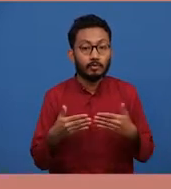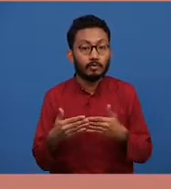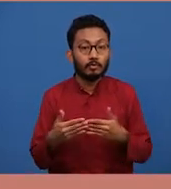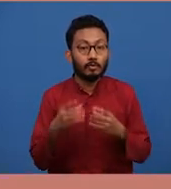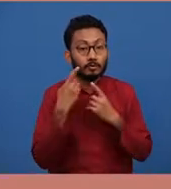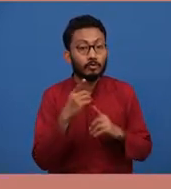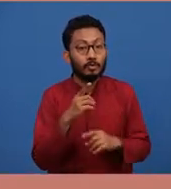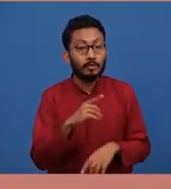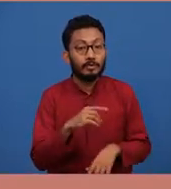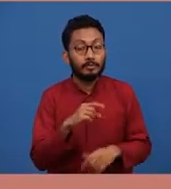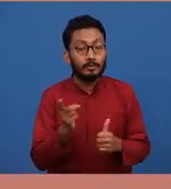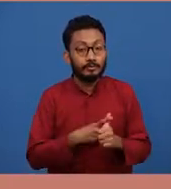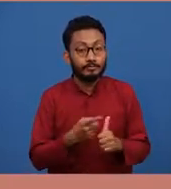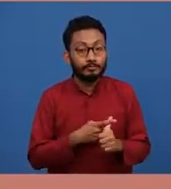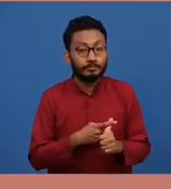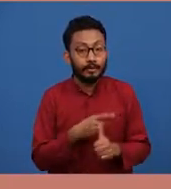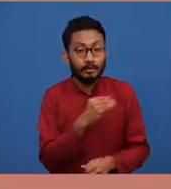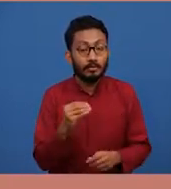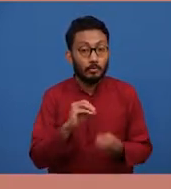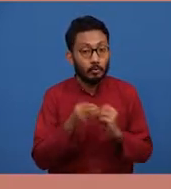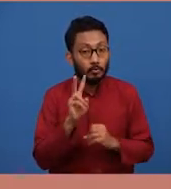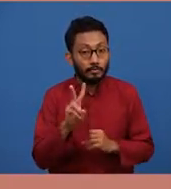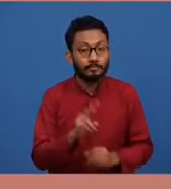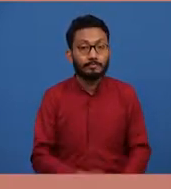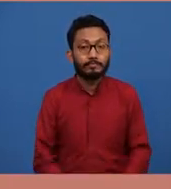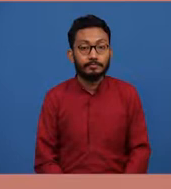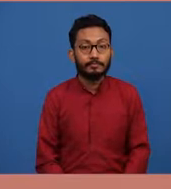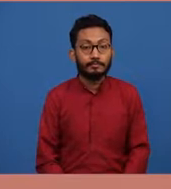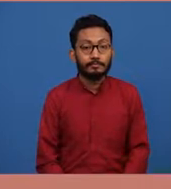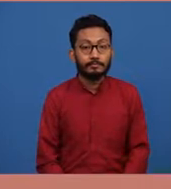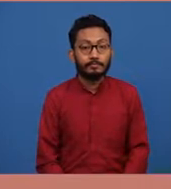pertama dan kedua, iaitu